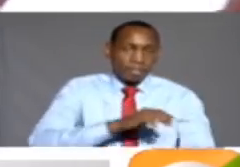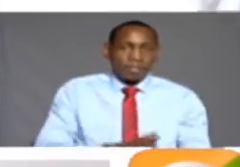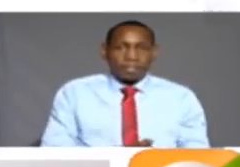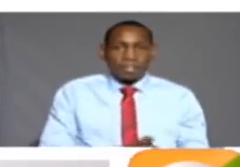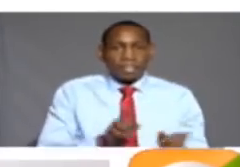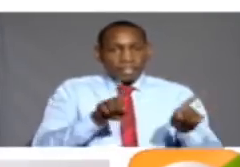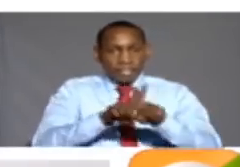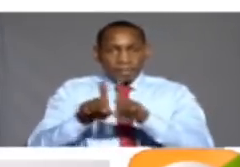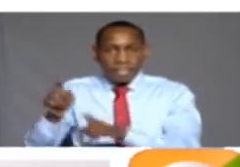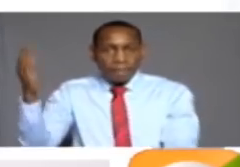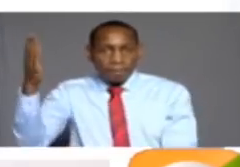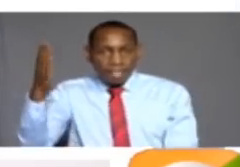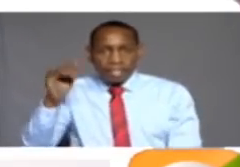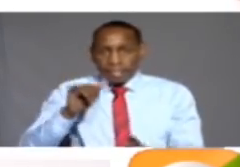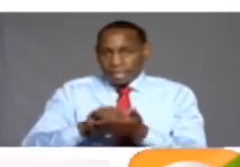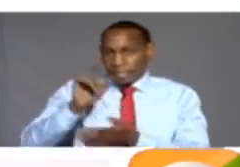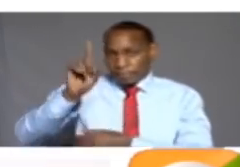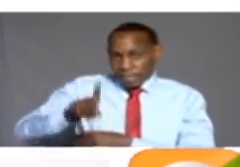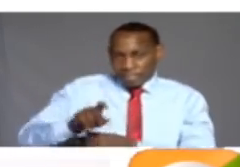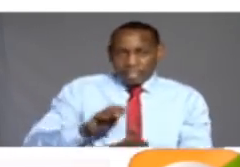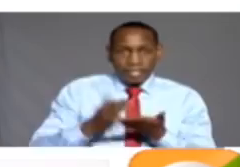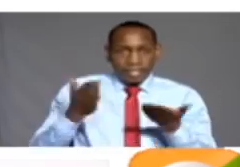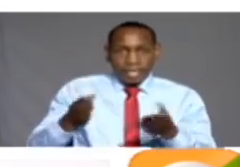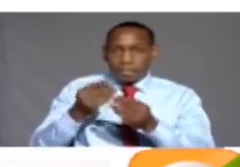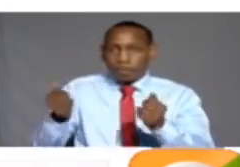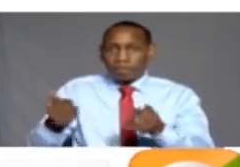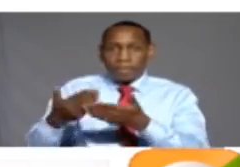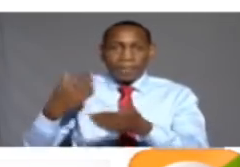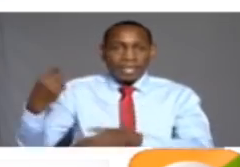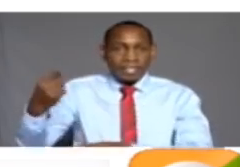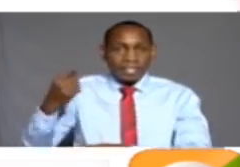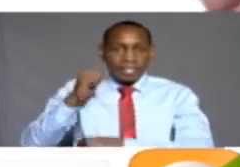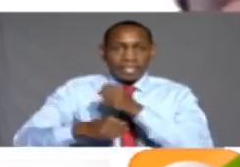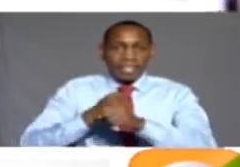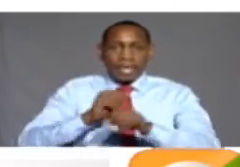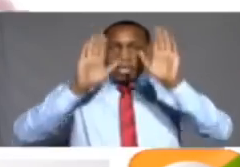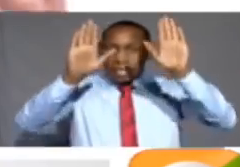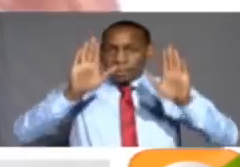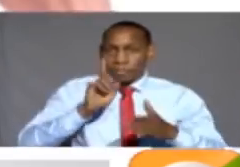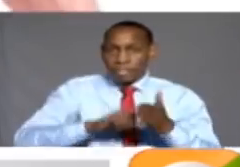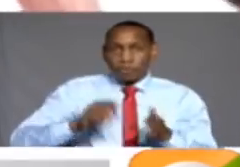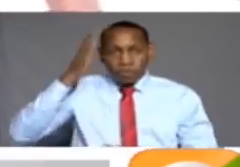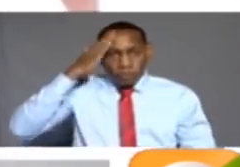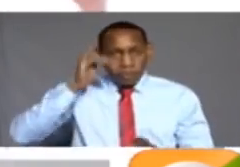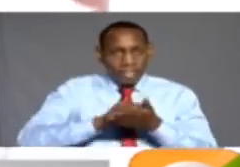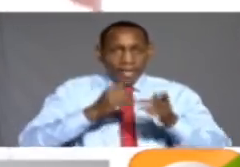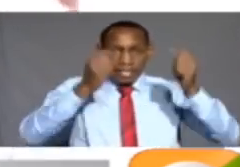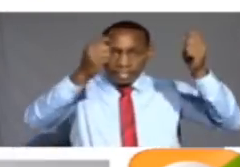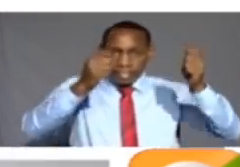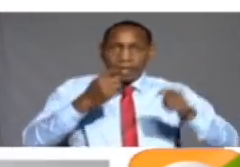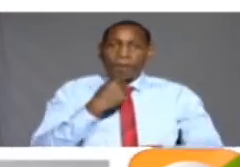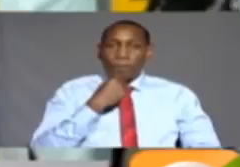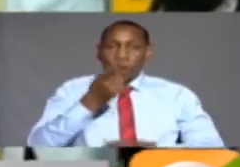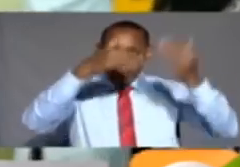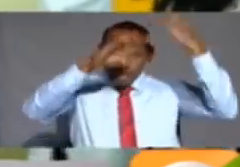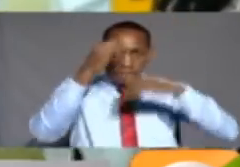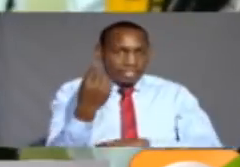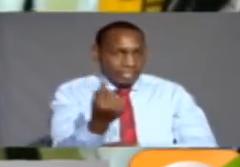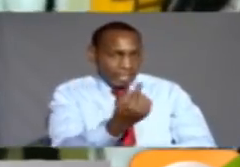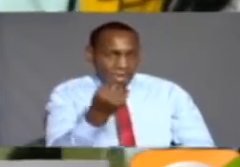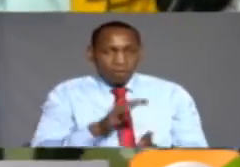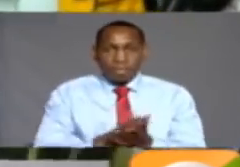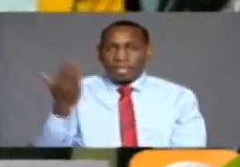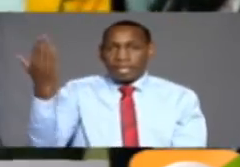ya lecturers yenye ilikuwa inafaa kuwa imekuwa sorted last year. Cha muhimu ni kuelewa kuwa hii strike iko Moi University peke yake.